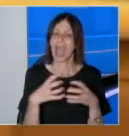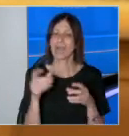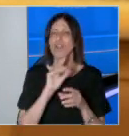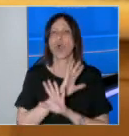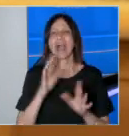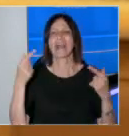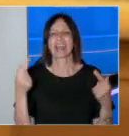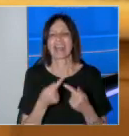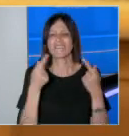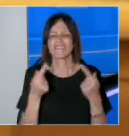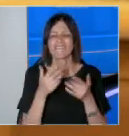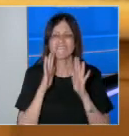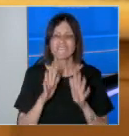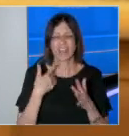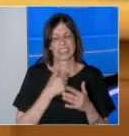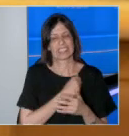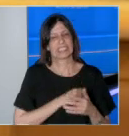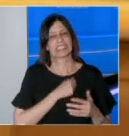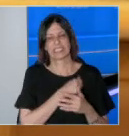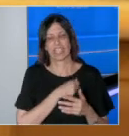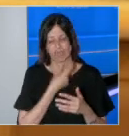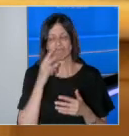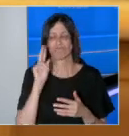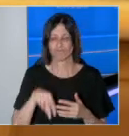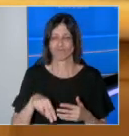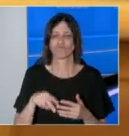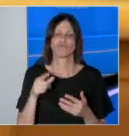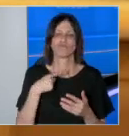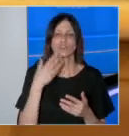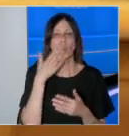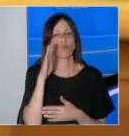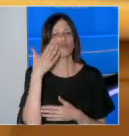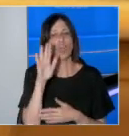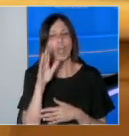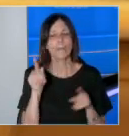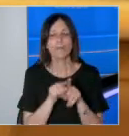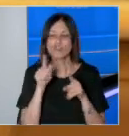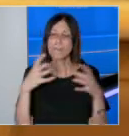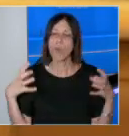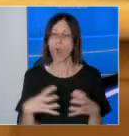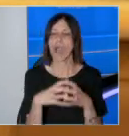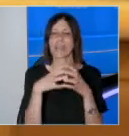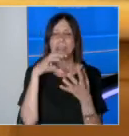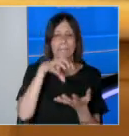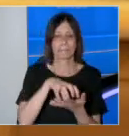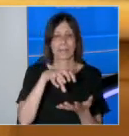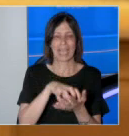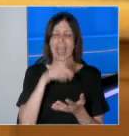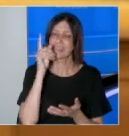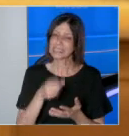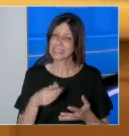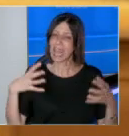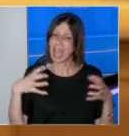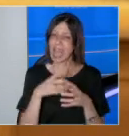ריב ומדון שלצערי לא חסרים במקומותינו. ירושלים, כשם שהיא מאוחדת כבירה, צריכה לאחד